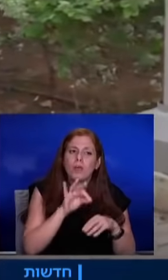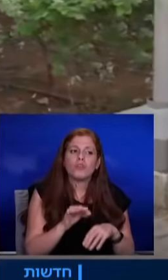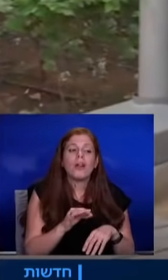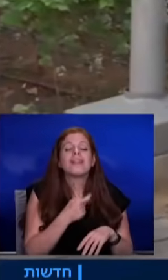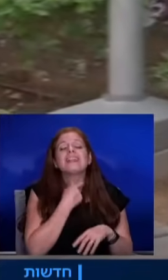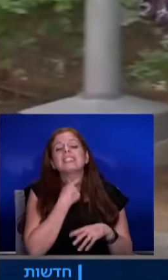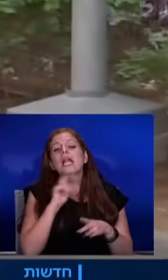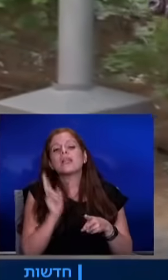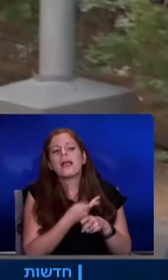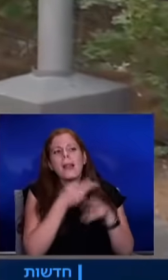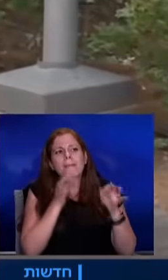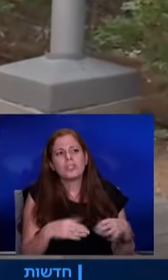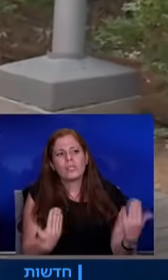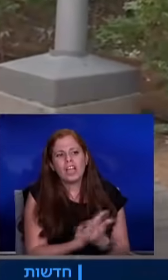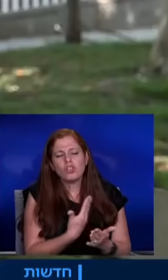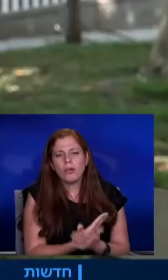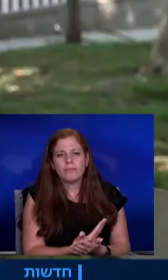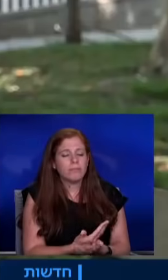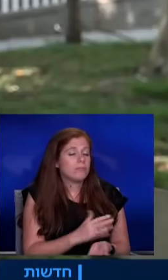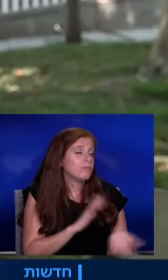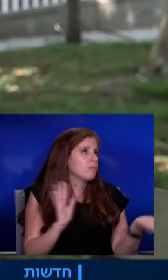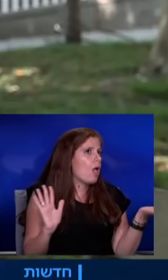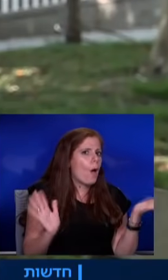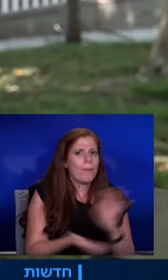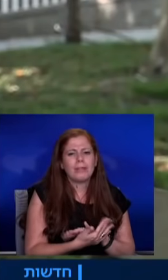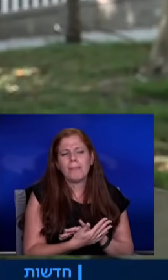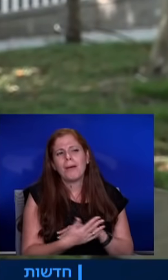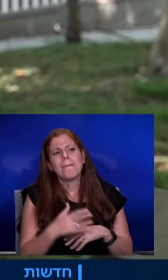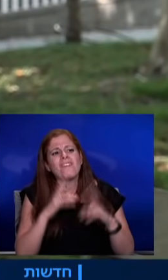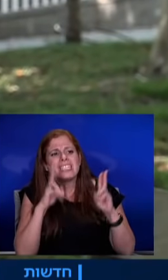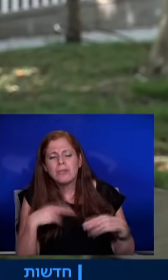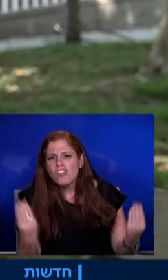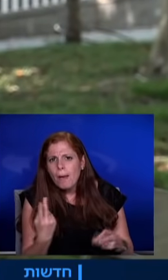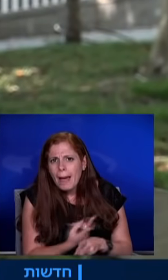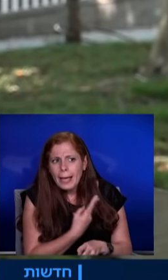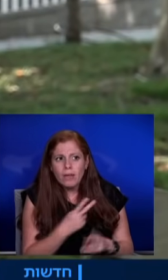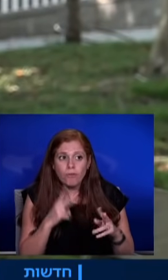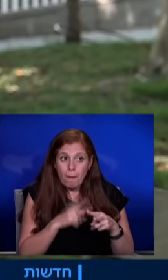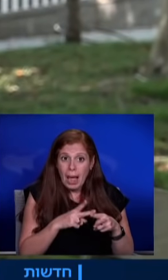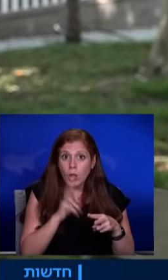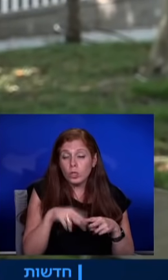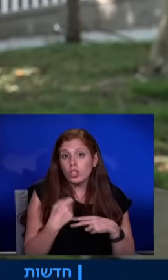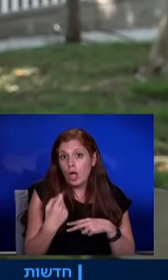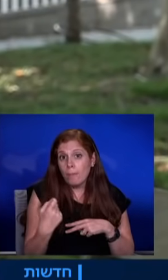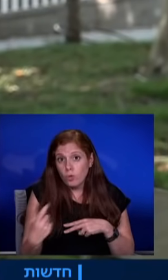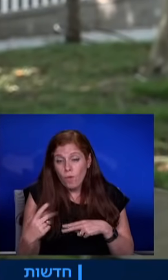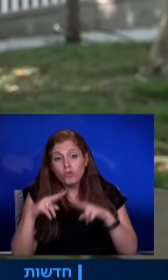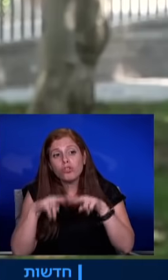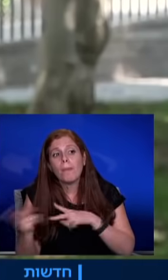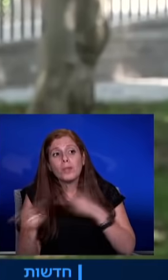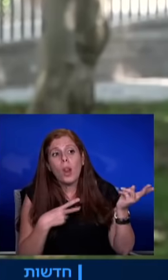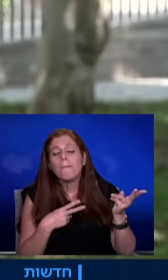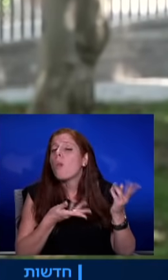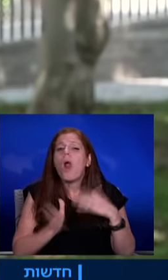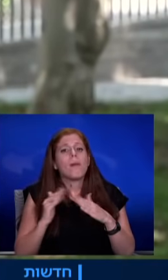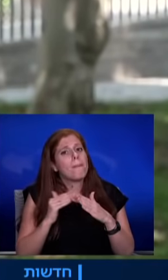למציאות חדשה. הכל מתהפך בבת אחת, מפסיקים את כל הפעילות הרגילות, ובמחלה הזאת יש מספר שבועות שנשארים בבית חולים, לא יוצאים הביתה.